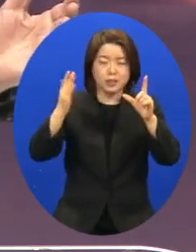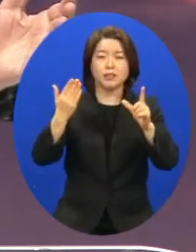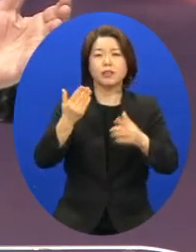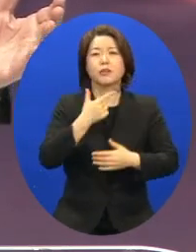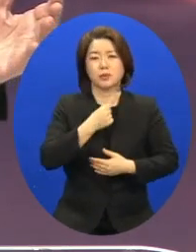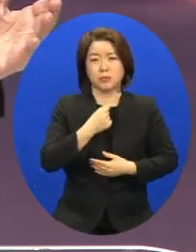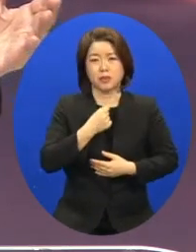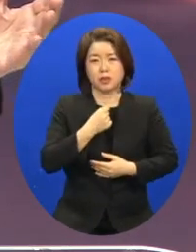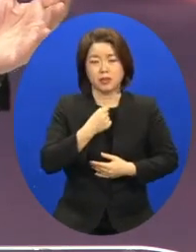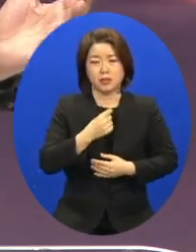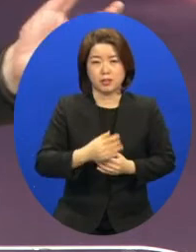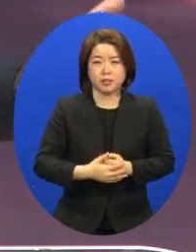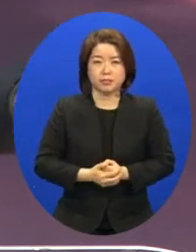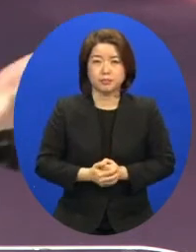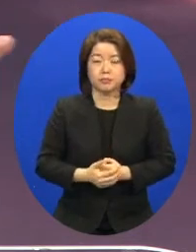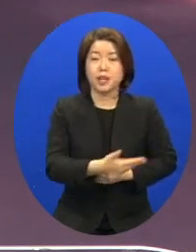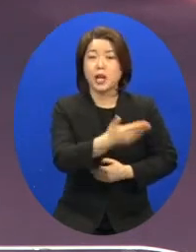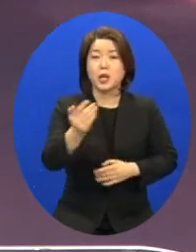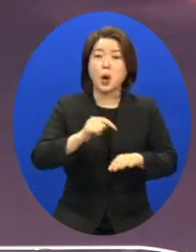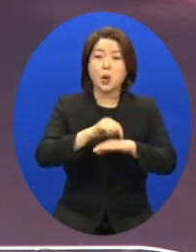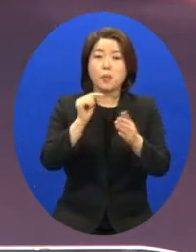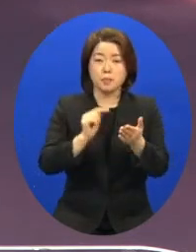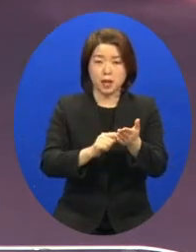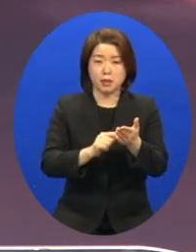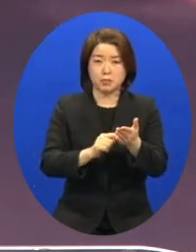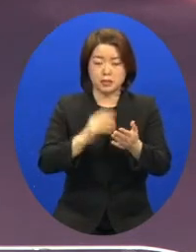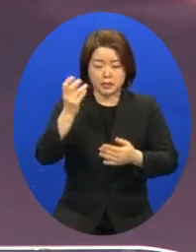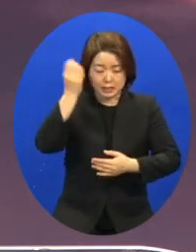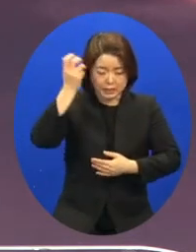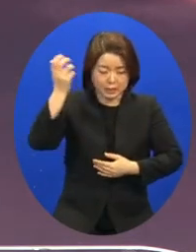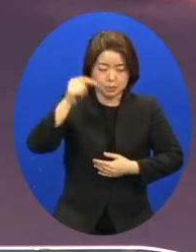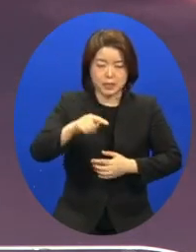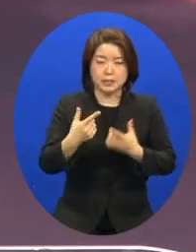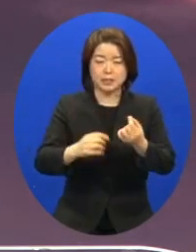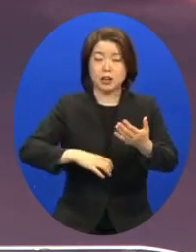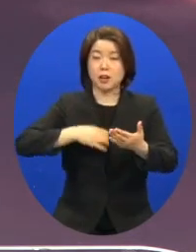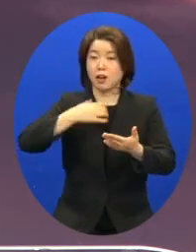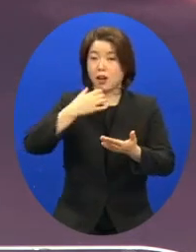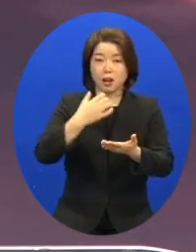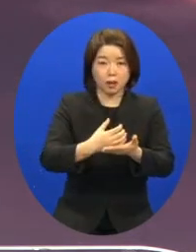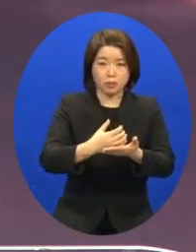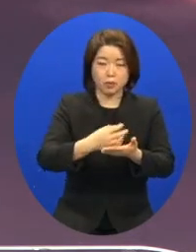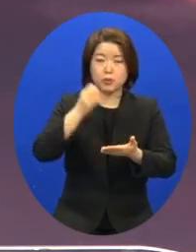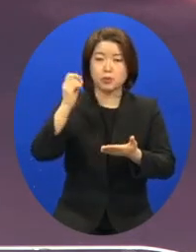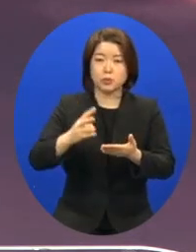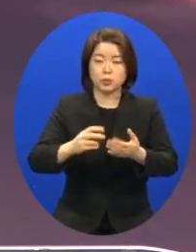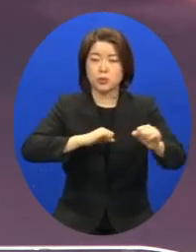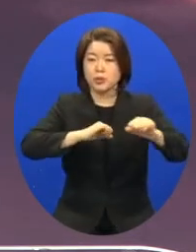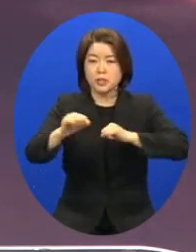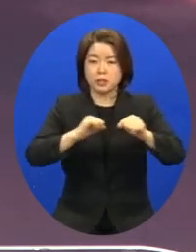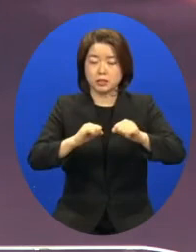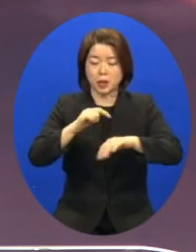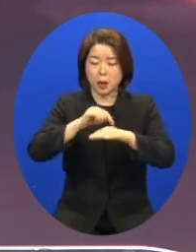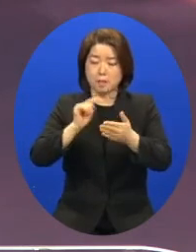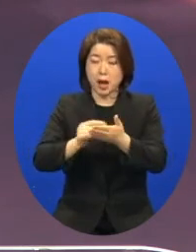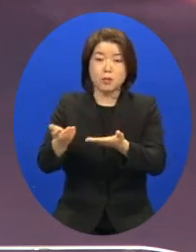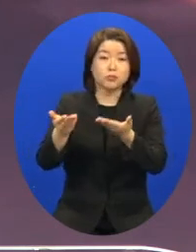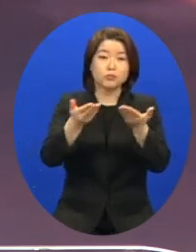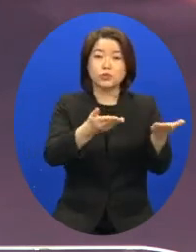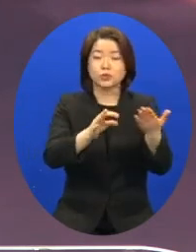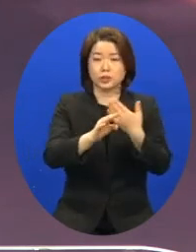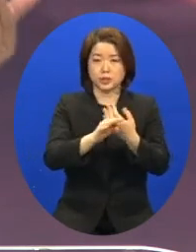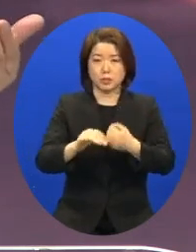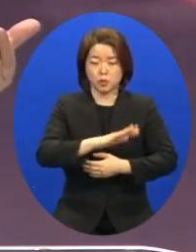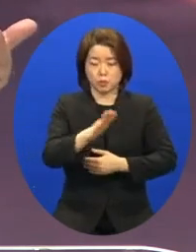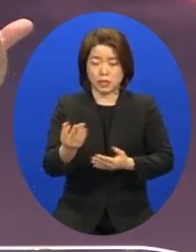하겠구나, 여러분의 마음에 성령께서 그런 감동과 그런 역사를 마음에 주신다면